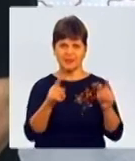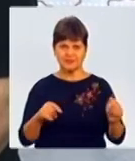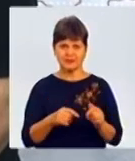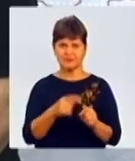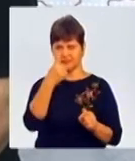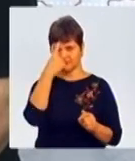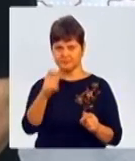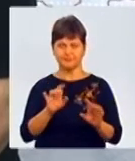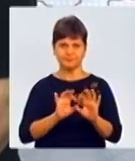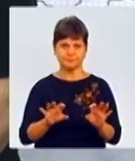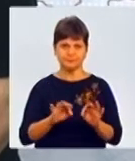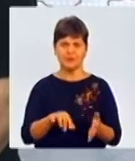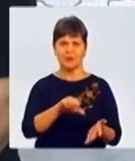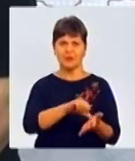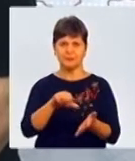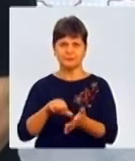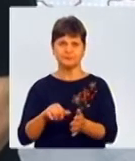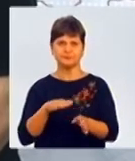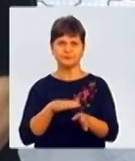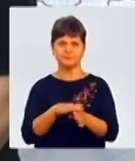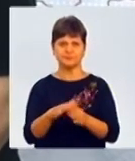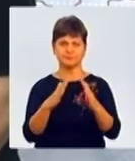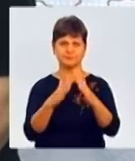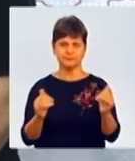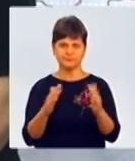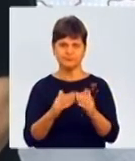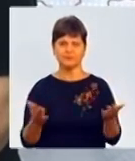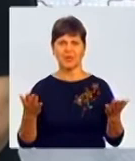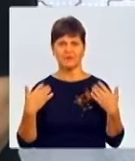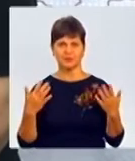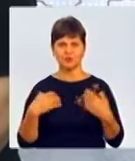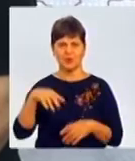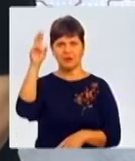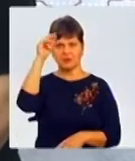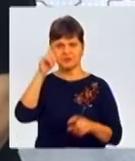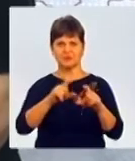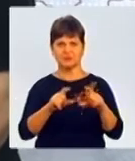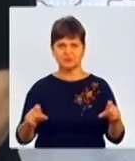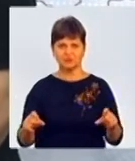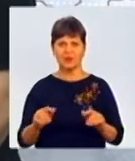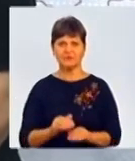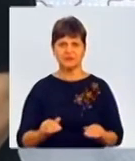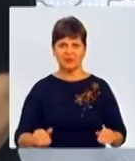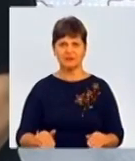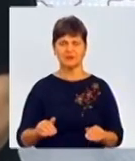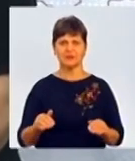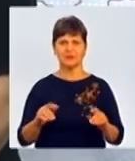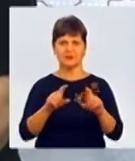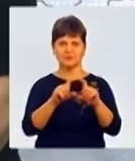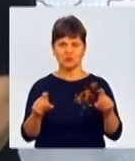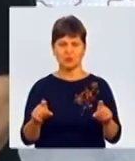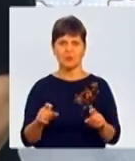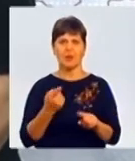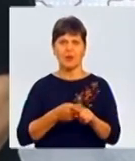проводимо виступи в таборах відпочинку, в навчальних закладах, в дошкільних навчальних закладах. Тобто